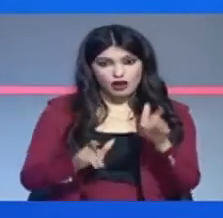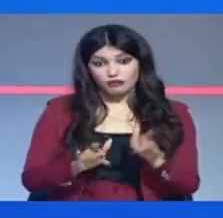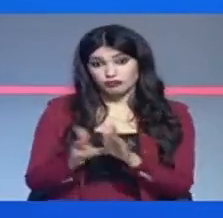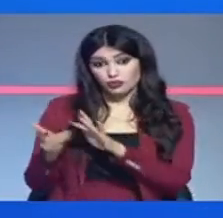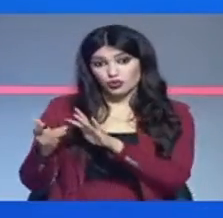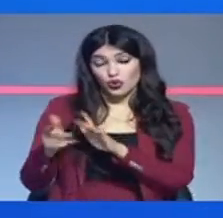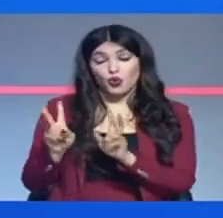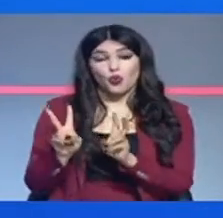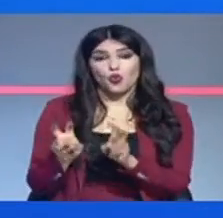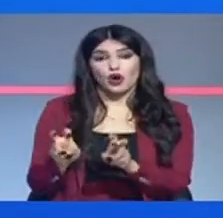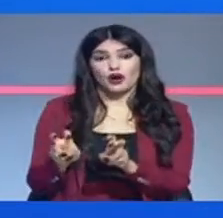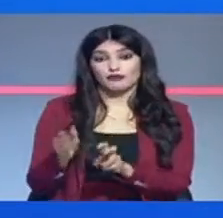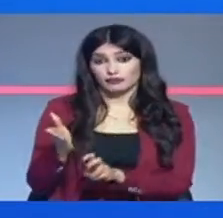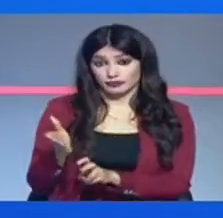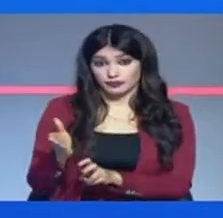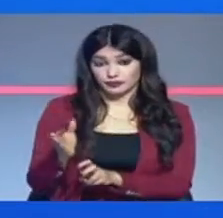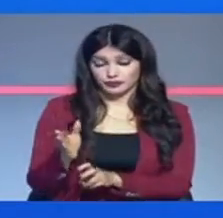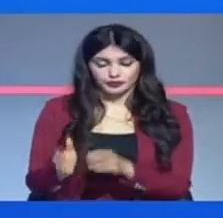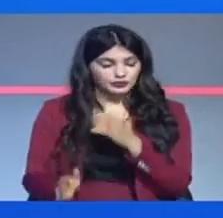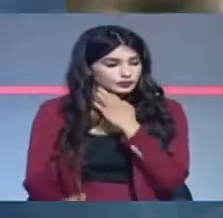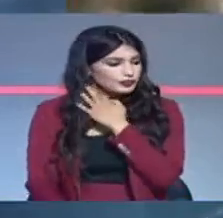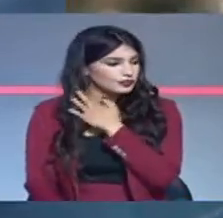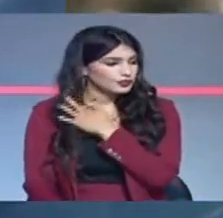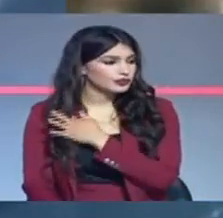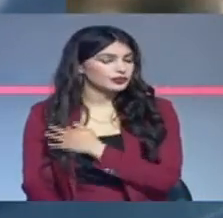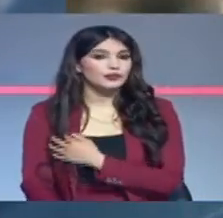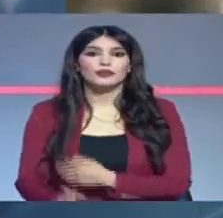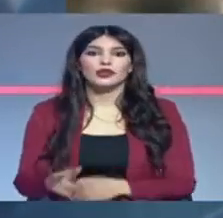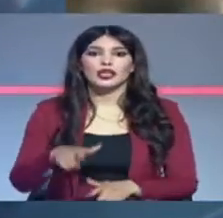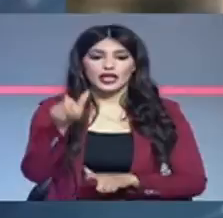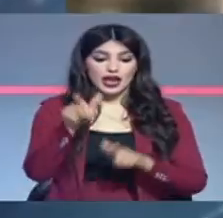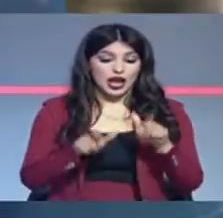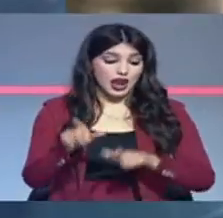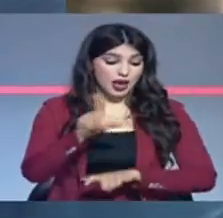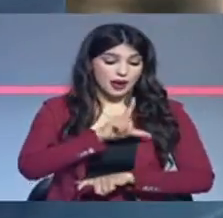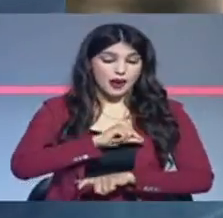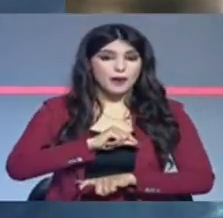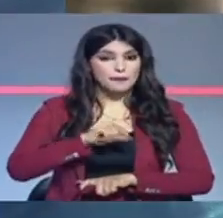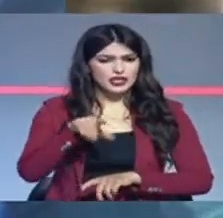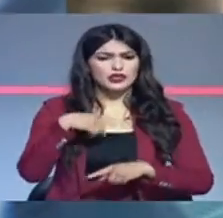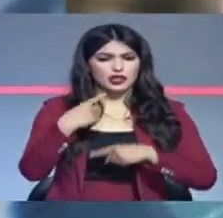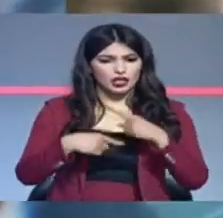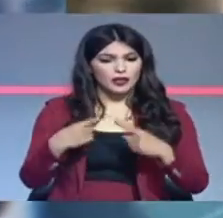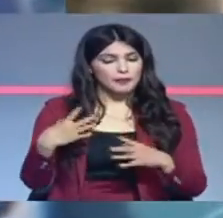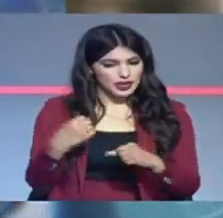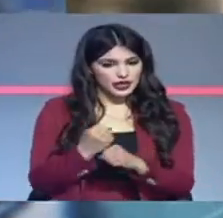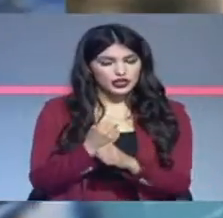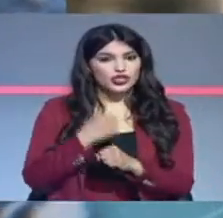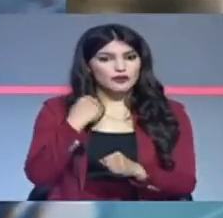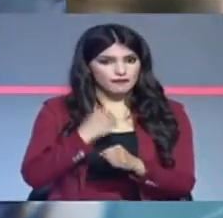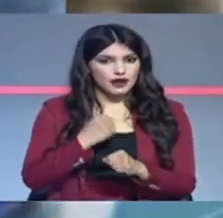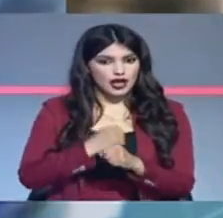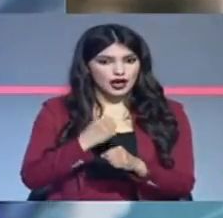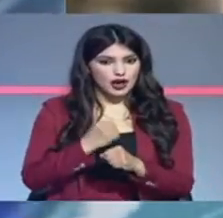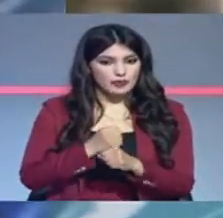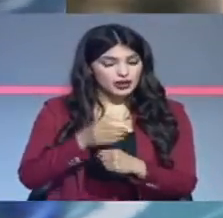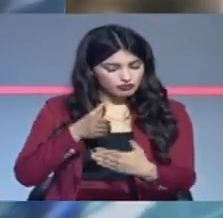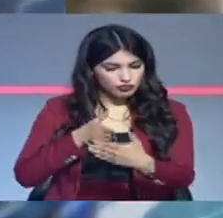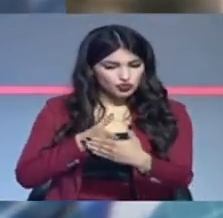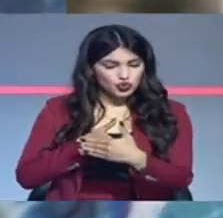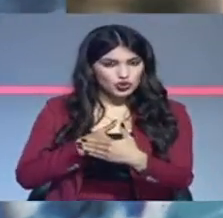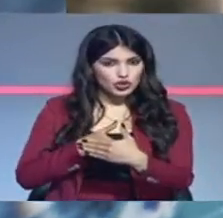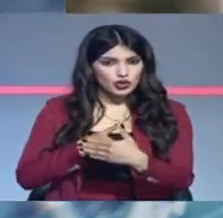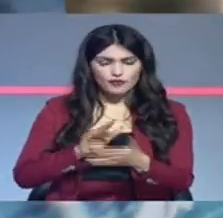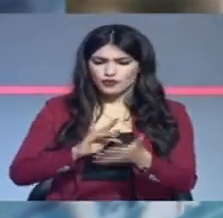ان توقف هذا المد هي واحد يطلق سراحه الناجحه خاصه البحري وكذلك الاداره العامه الحرس الوطني